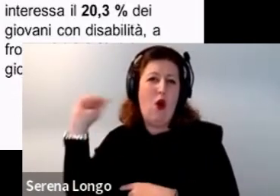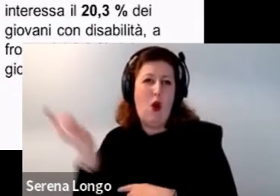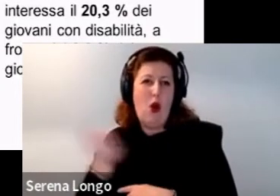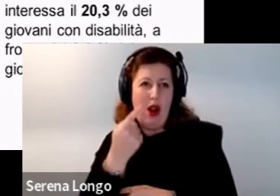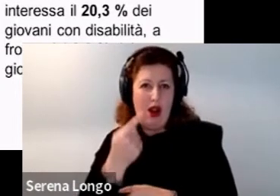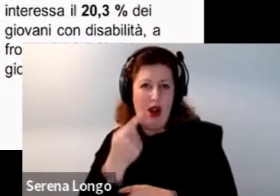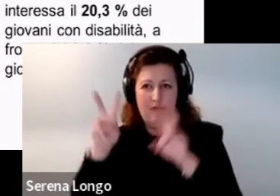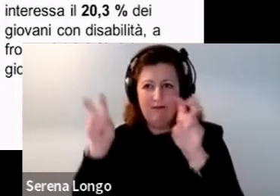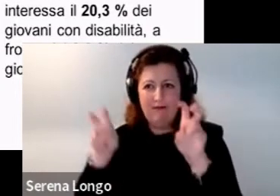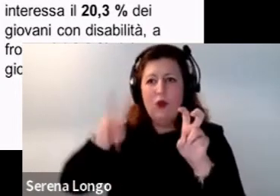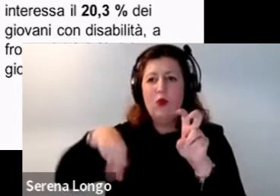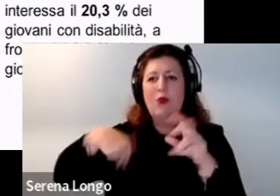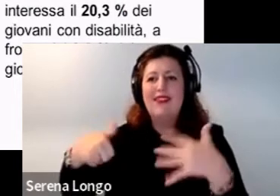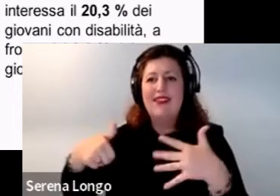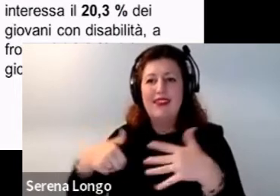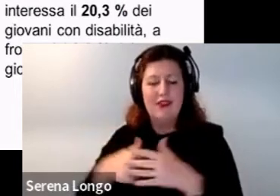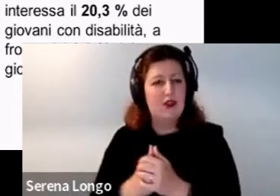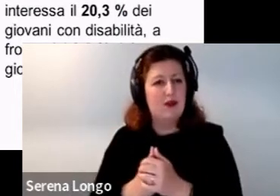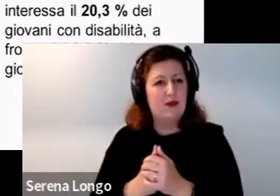Ancora,